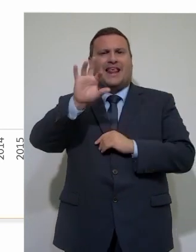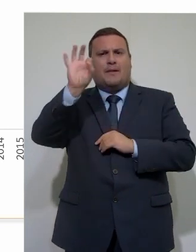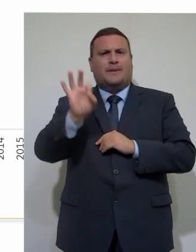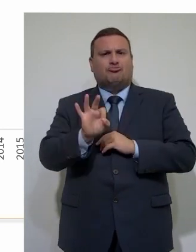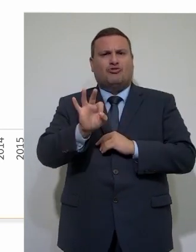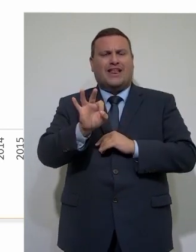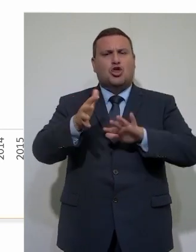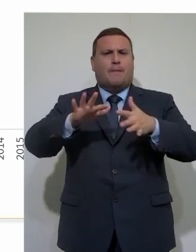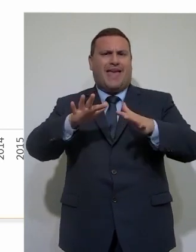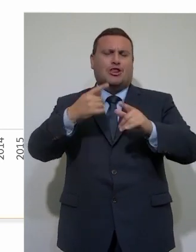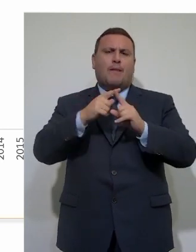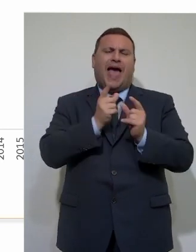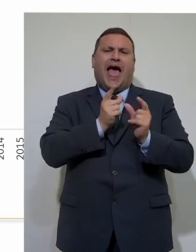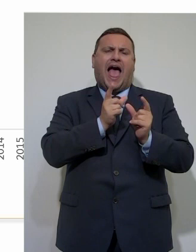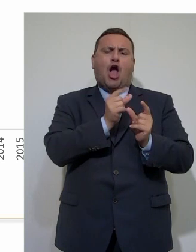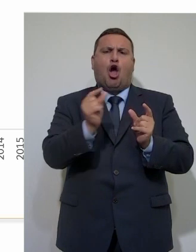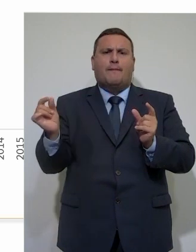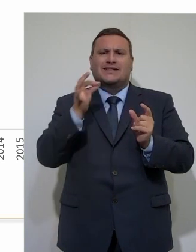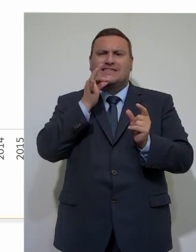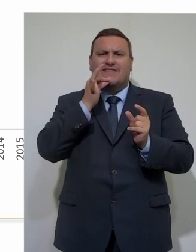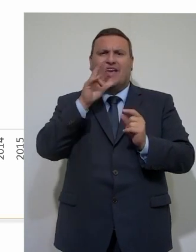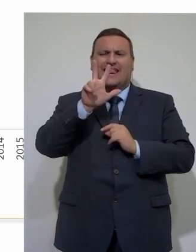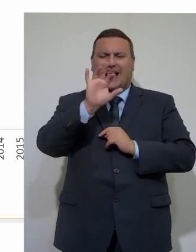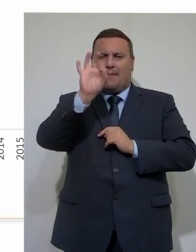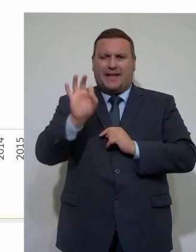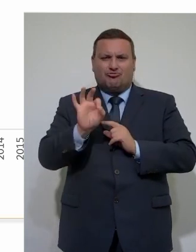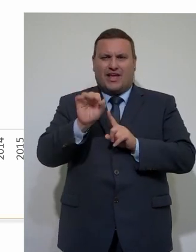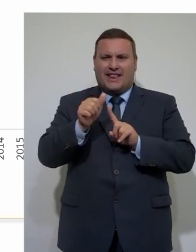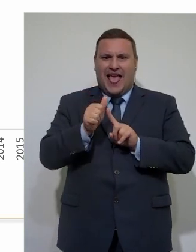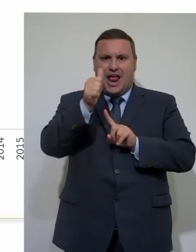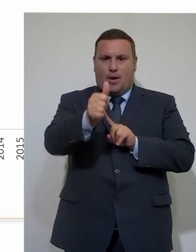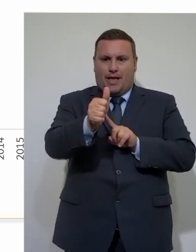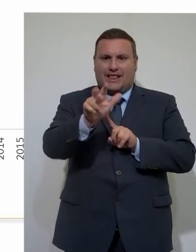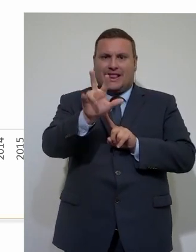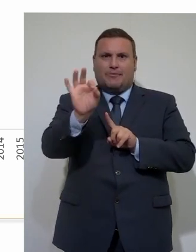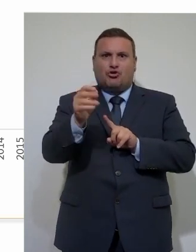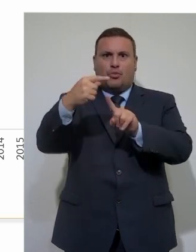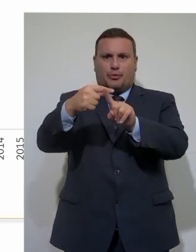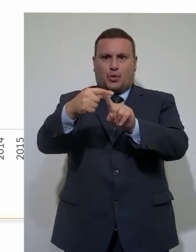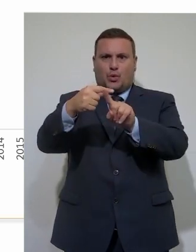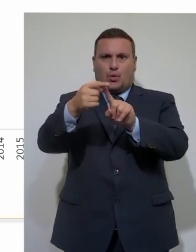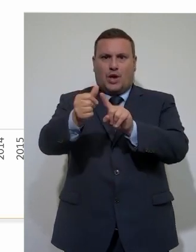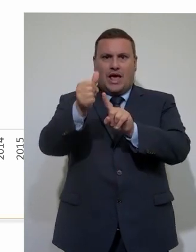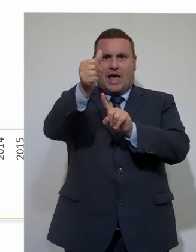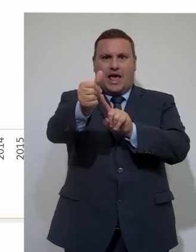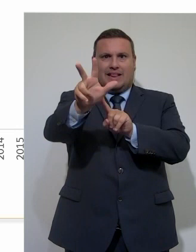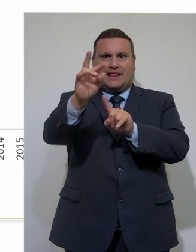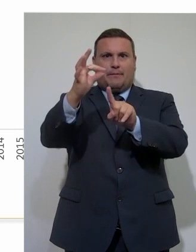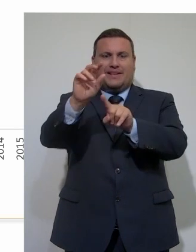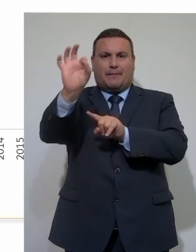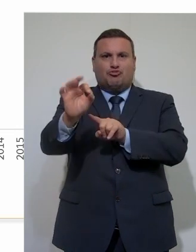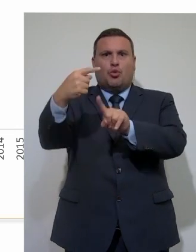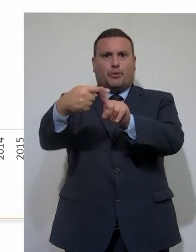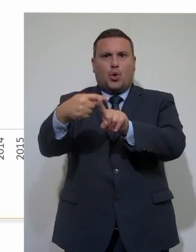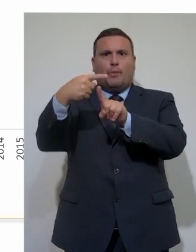composto, significa mediamente cresciuto del 3% sull'anno precedente, ogni anno da 50 anni. Questi